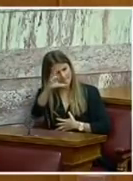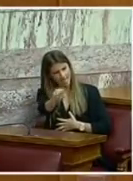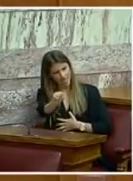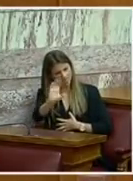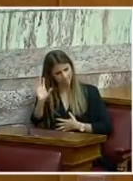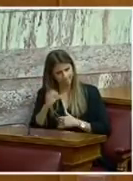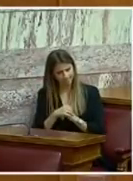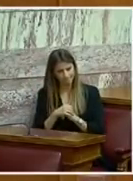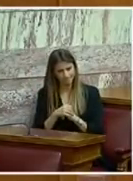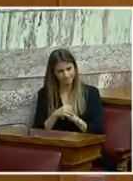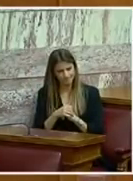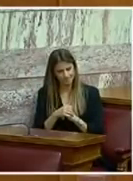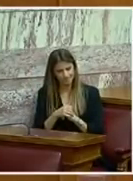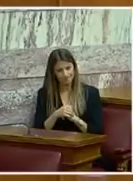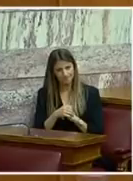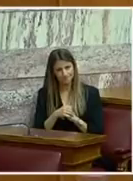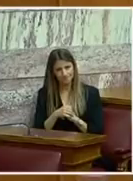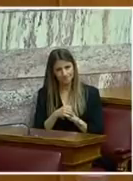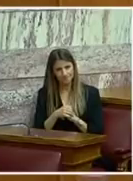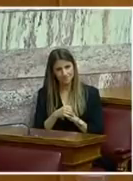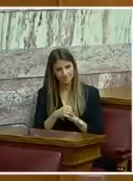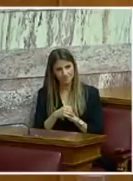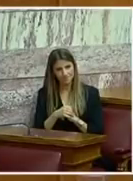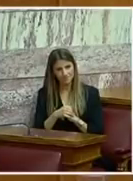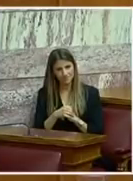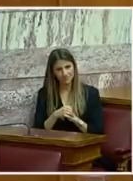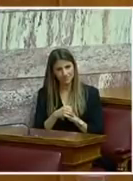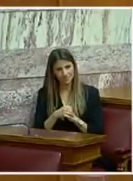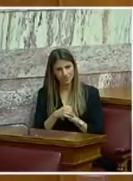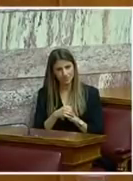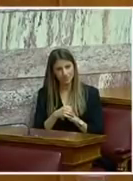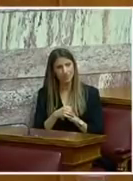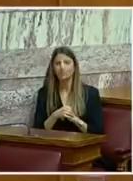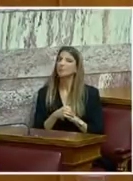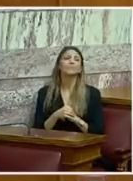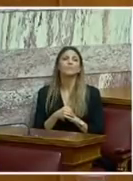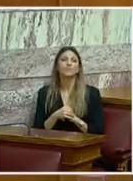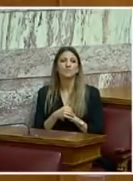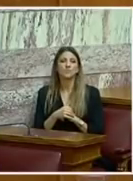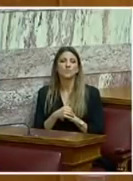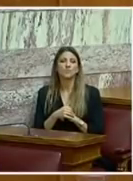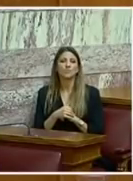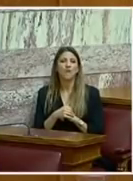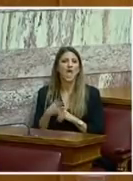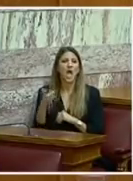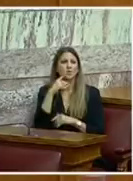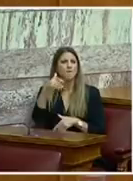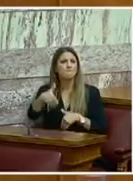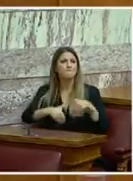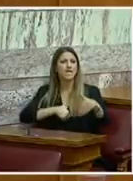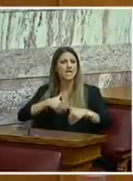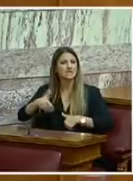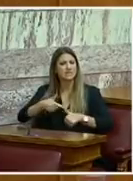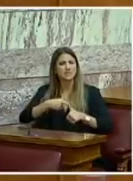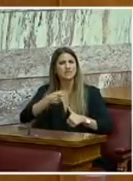νομίζω, συνολικά και μετά την εξέλιξη που είχαμε με τη θέση στο αρχείο των μηνύσεων Αβραμόπουλου, Βενιζέλο